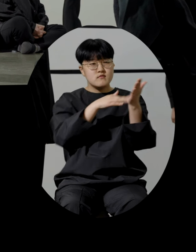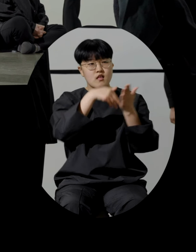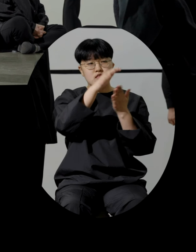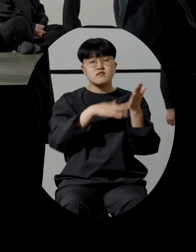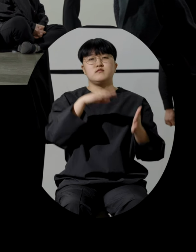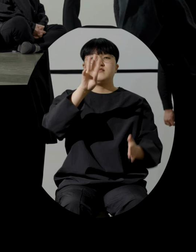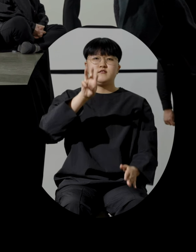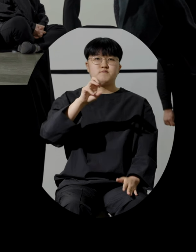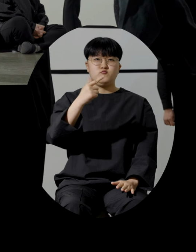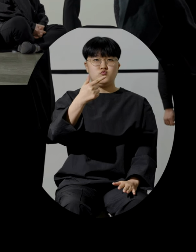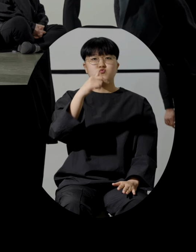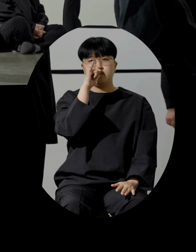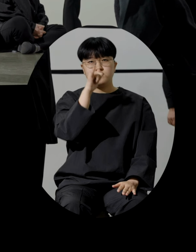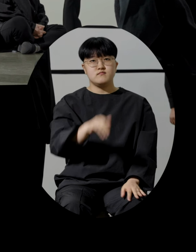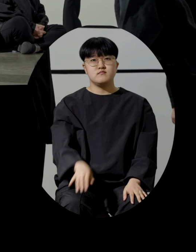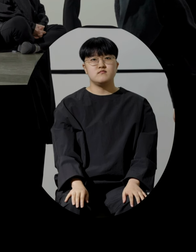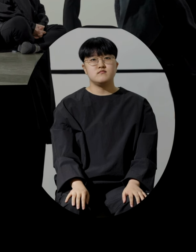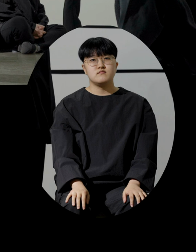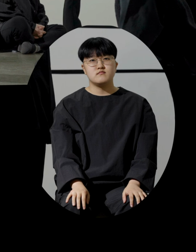있습니다.